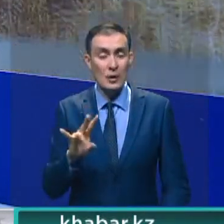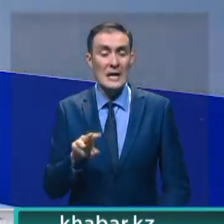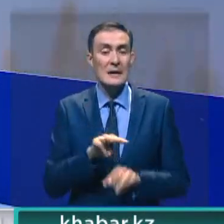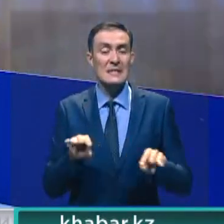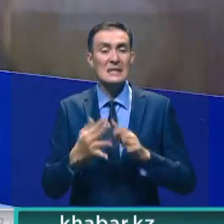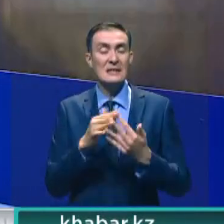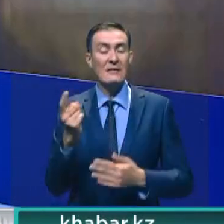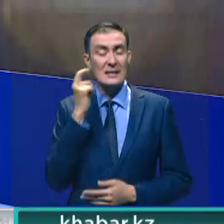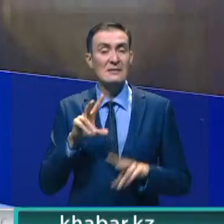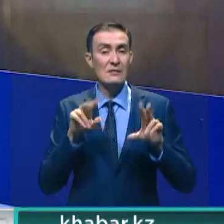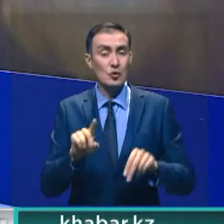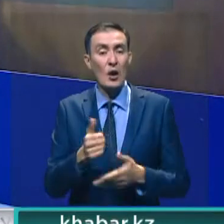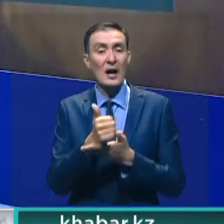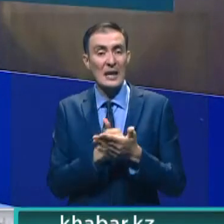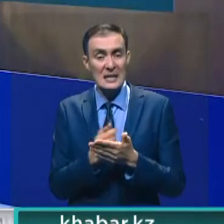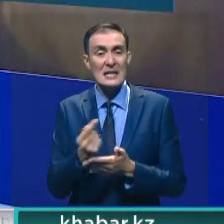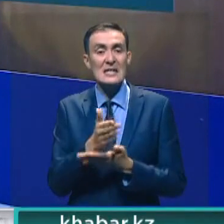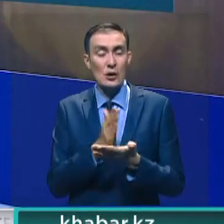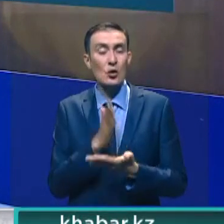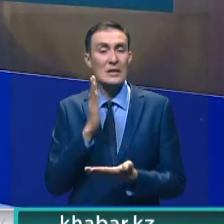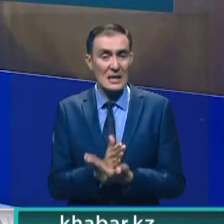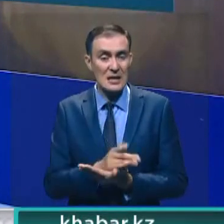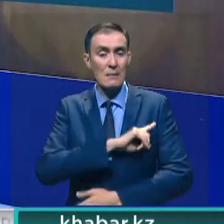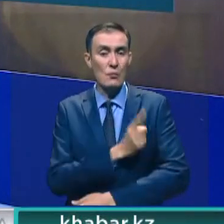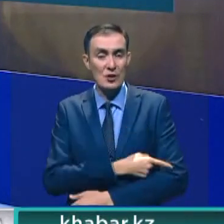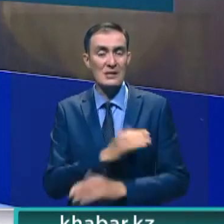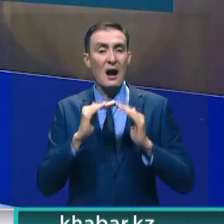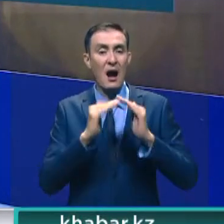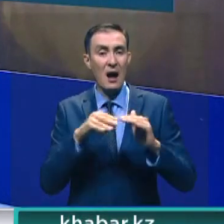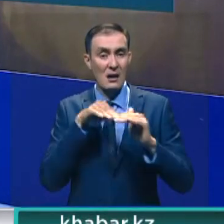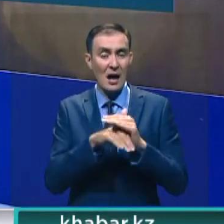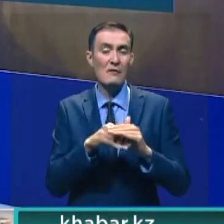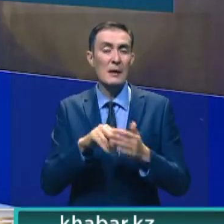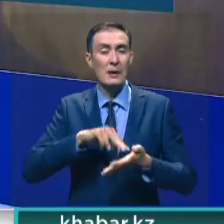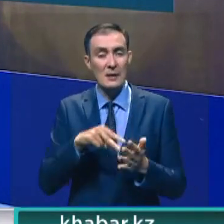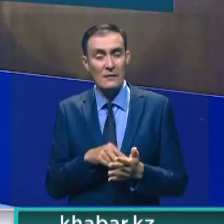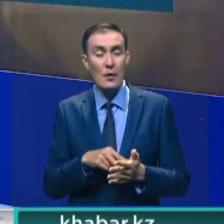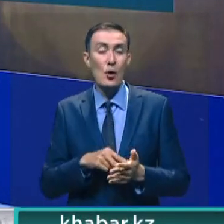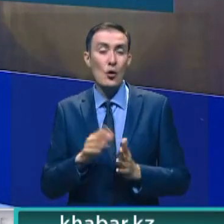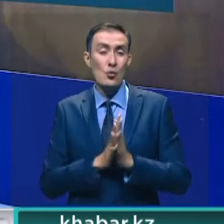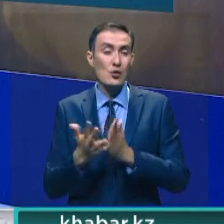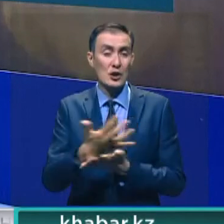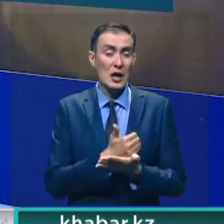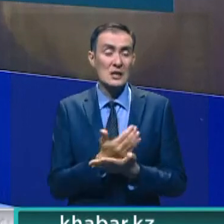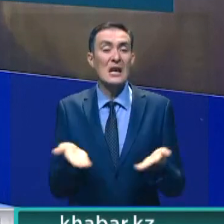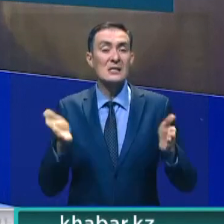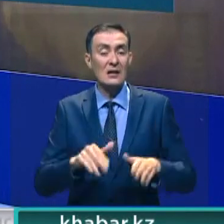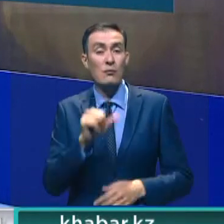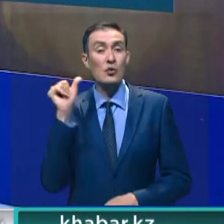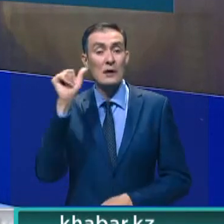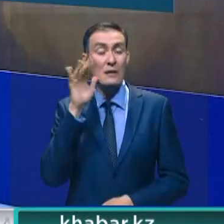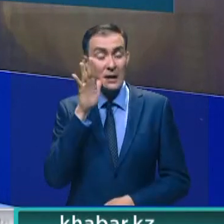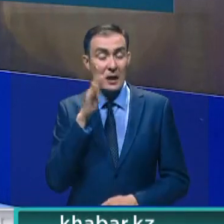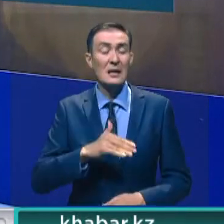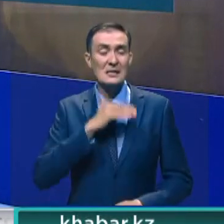Минсельхозе заверили, что хранить зерно есть где. Мощности ангаров при прогнозируемых объемах урожая с учетом остатков прошлых